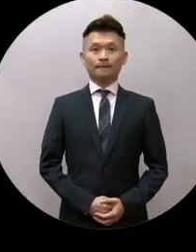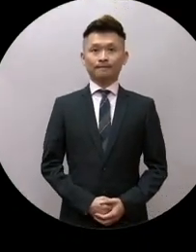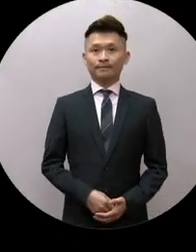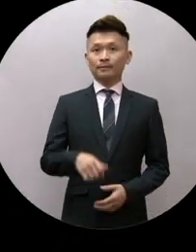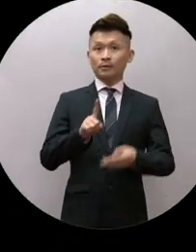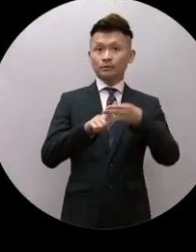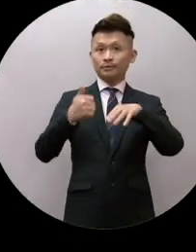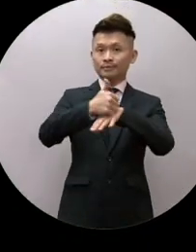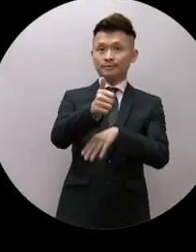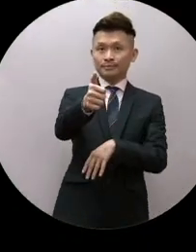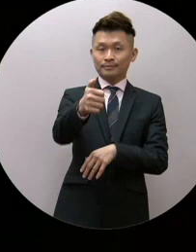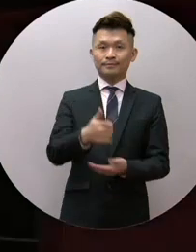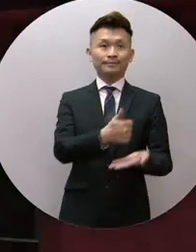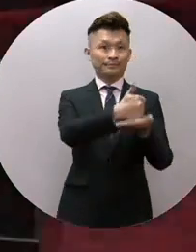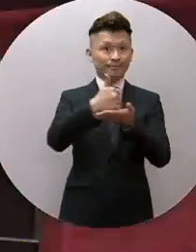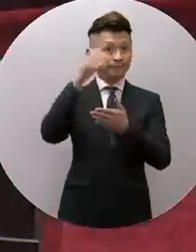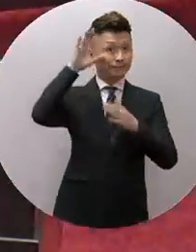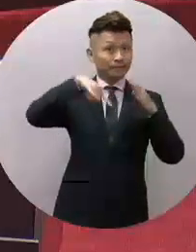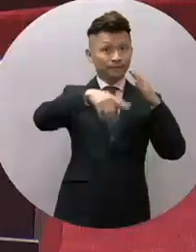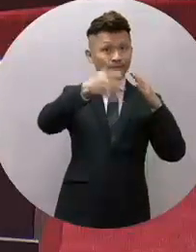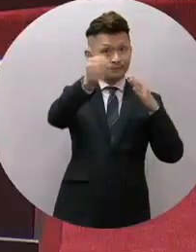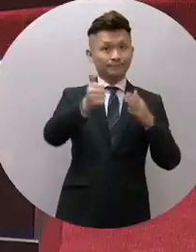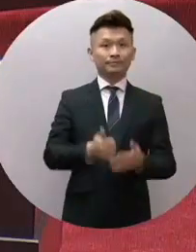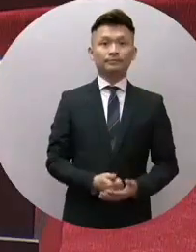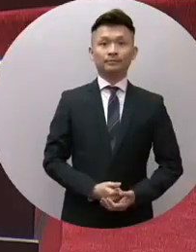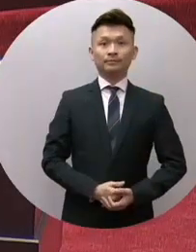好，谢谢主席，麻烦主席邀请苏院长。好，